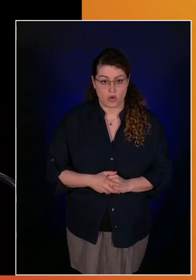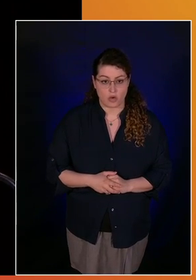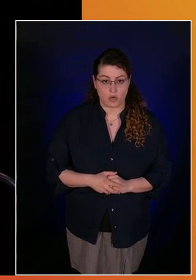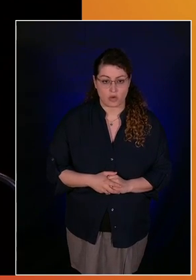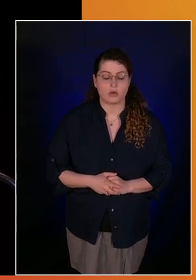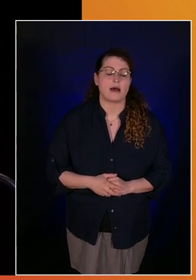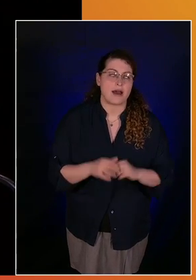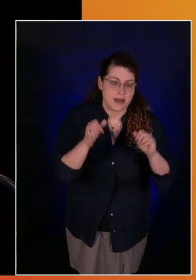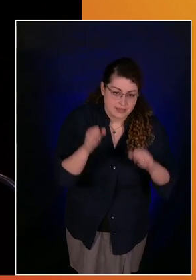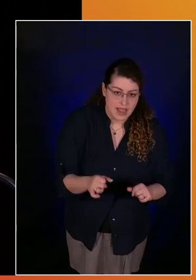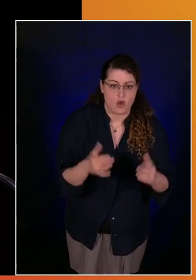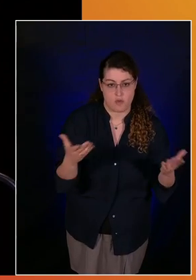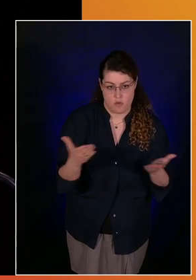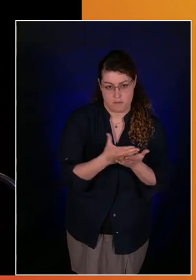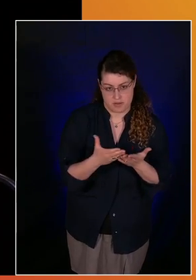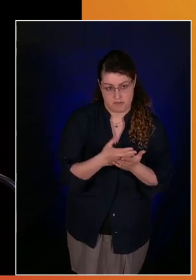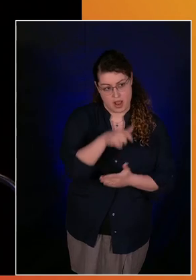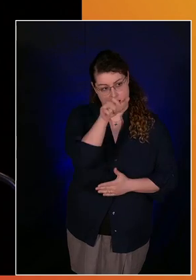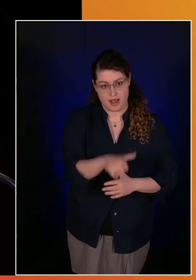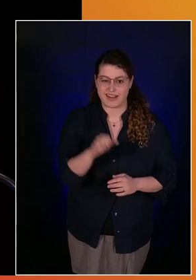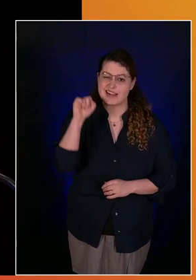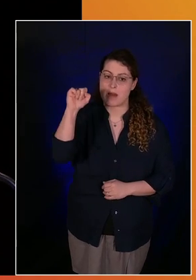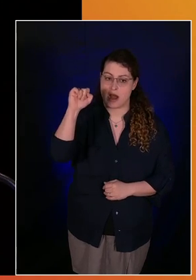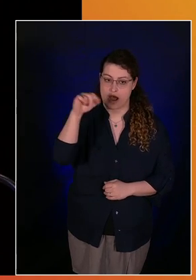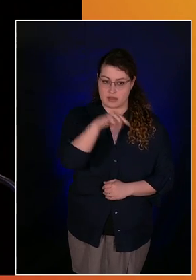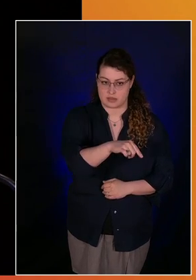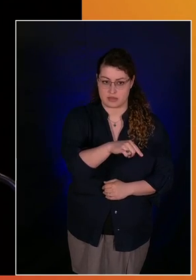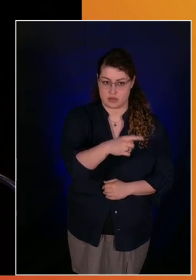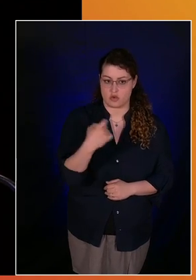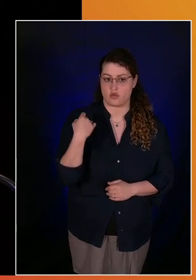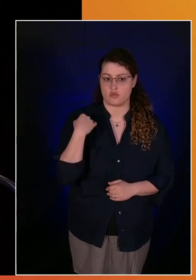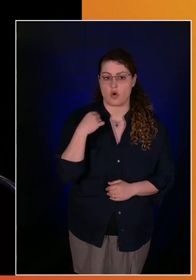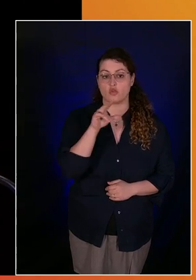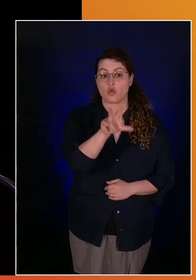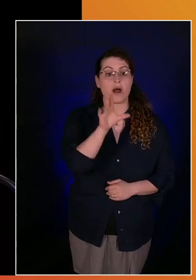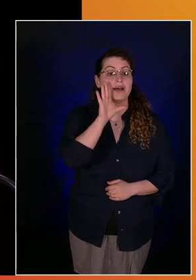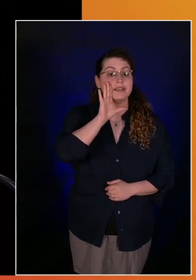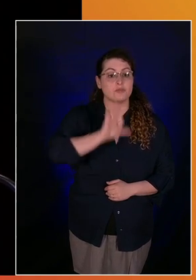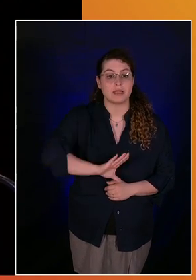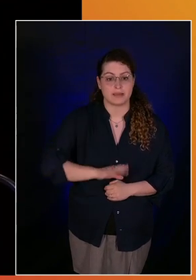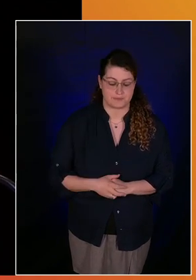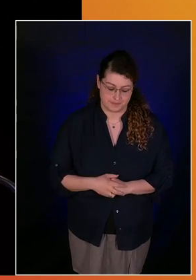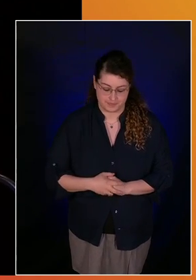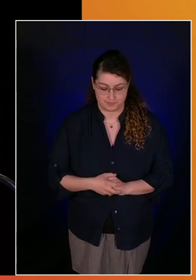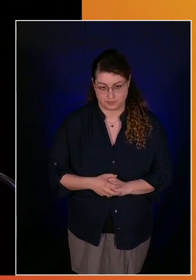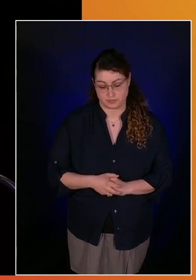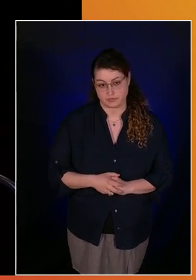d'accord donc se prépare le camarade à la borne numéro 3 s'il te